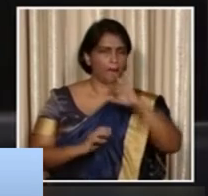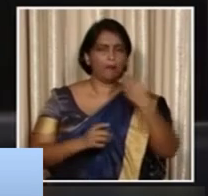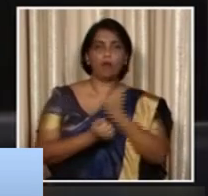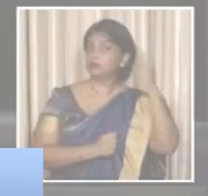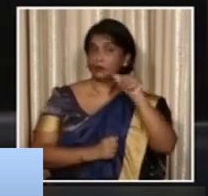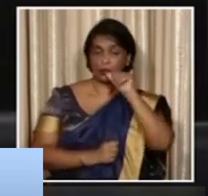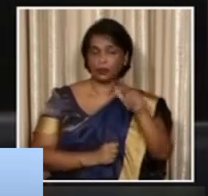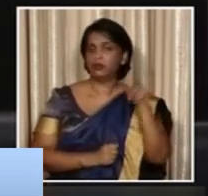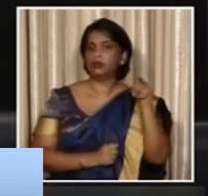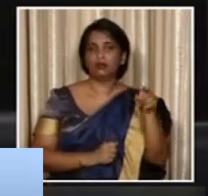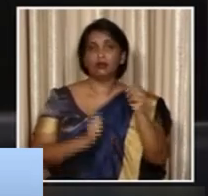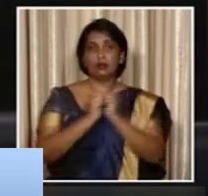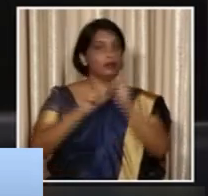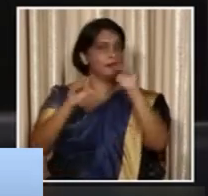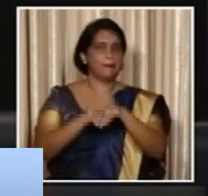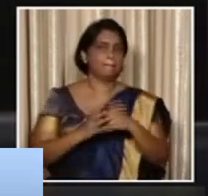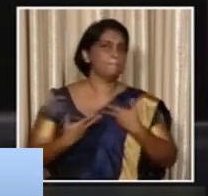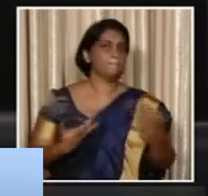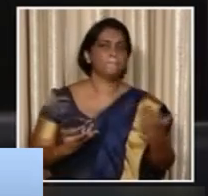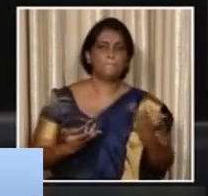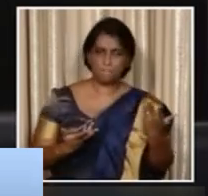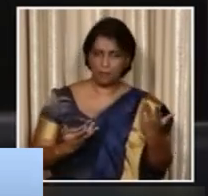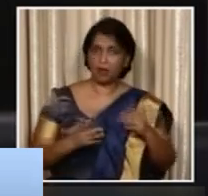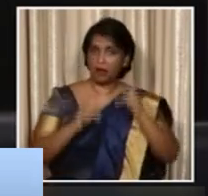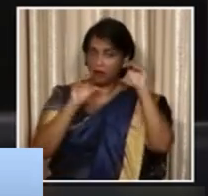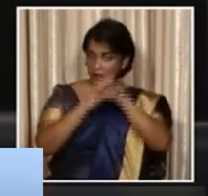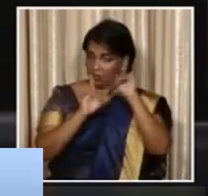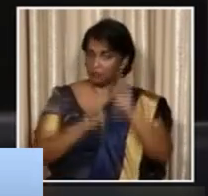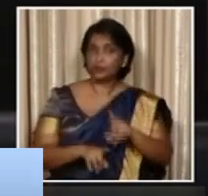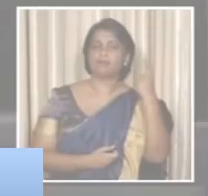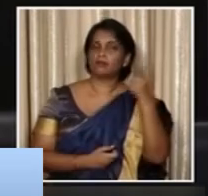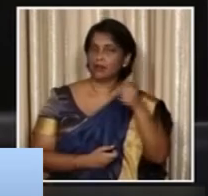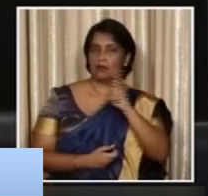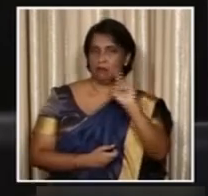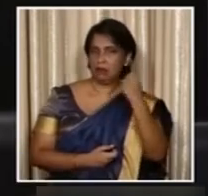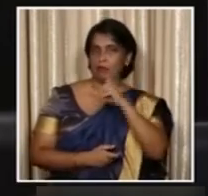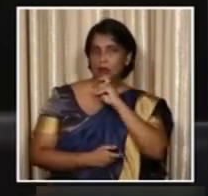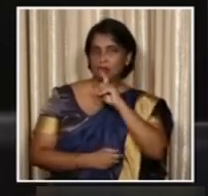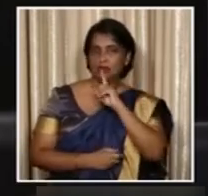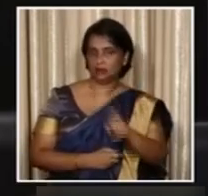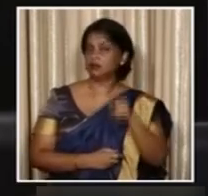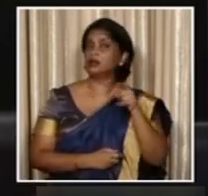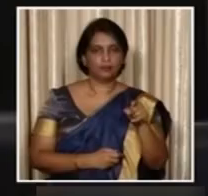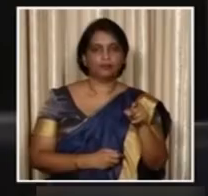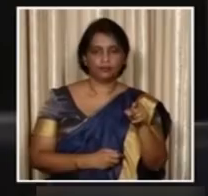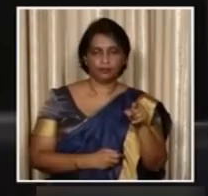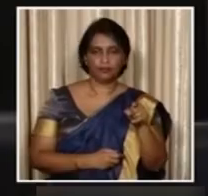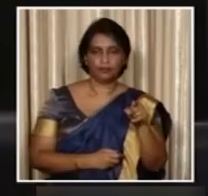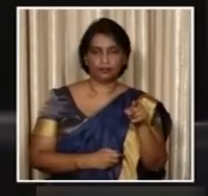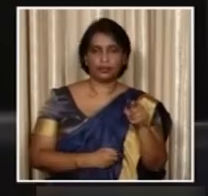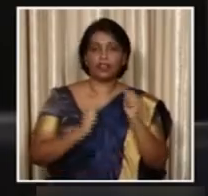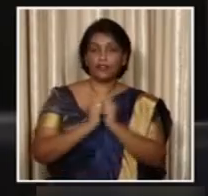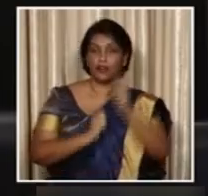ප්‍රතිතුමාට කිසිසේත් ඒ නිලයේ කටයුතු කරන්න බෑ. එසේ කරනවා නම් ඒක උසාවියට අපහාසය. ඒකේ කෙලින්ම සඳහන් කරනවා වැඩ